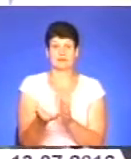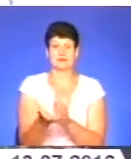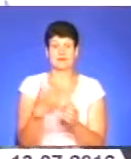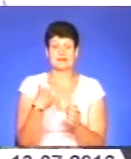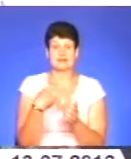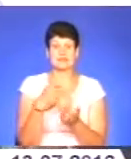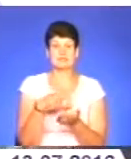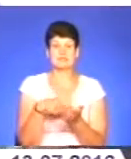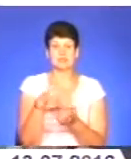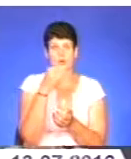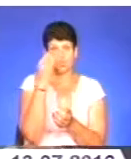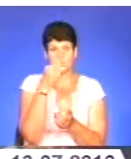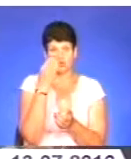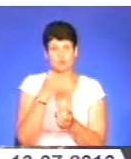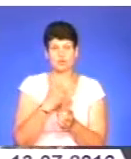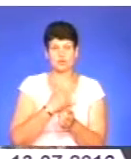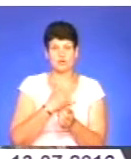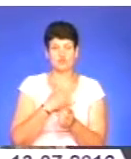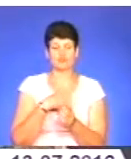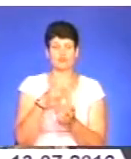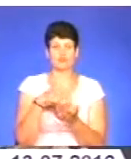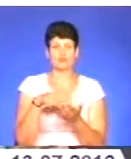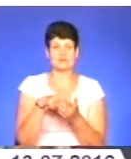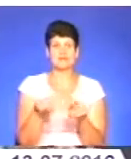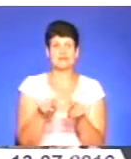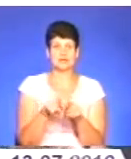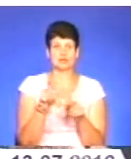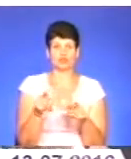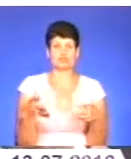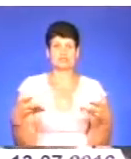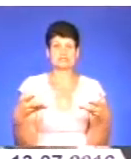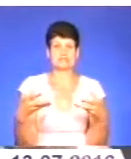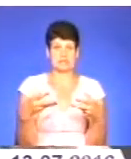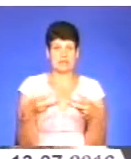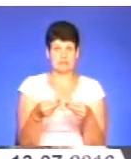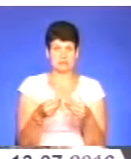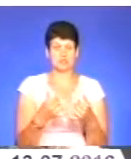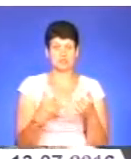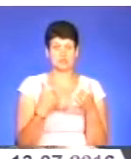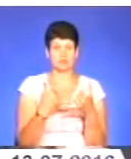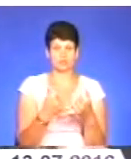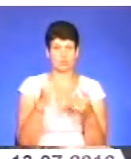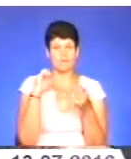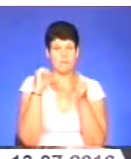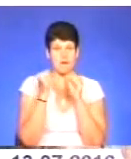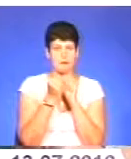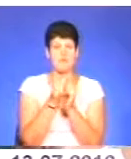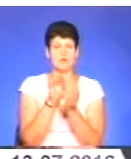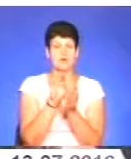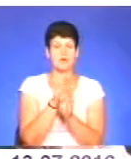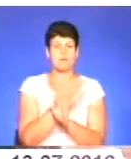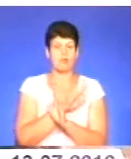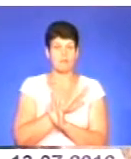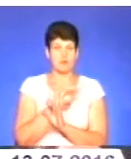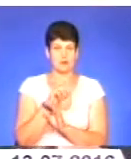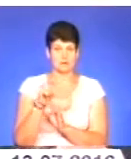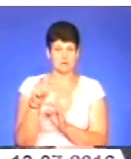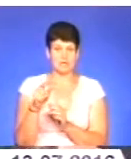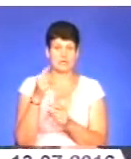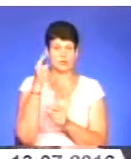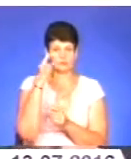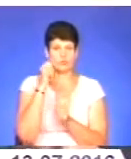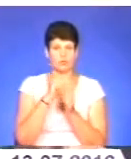на Личаківському кладовищі в Львові, то дуже мені сподобалося, як там дбає за всі могили і за все остальне. Якщо таке саме буде в Тернополі, то я готовий на десятку